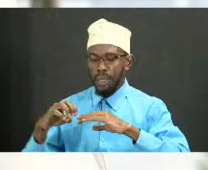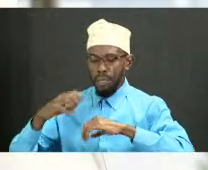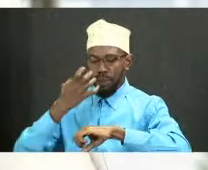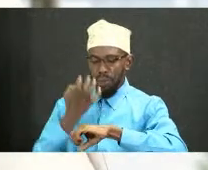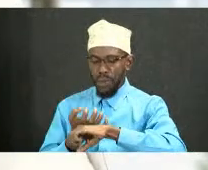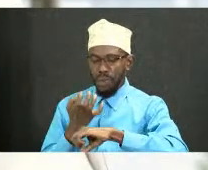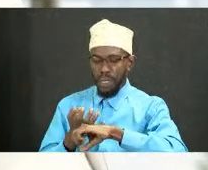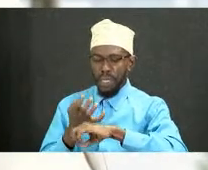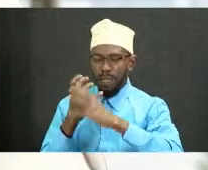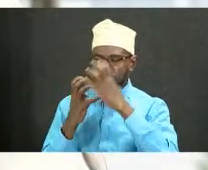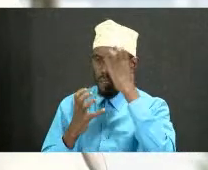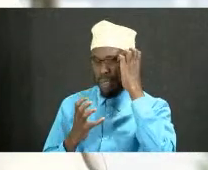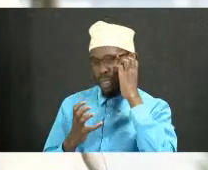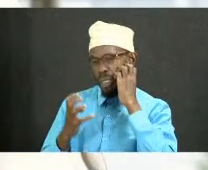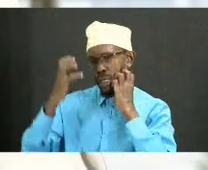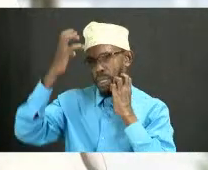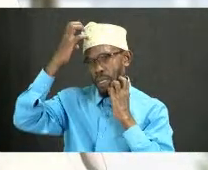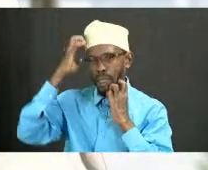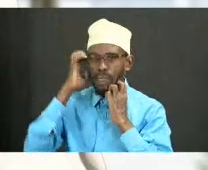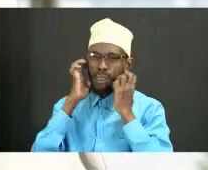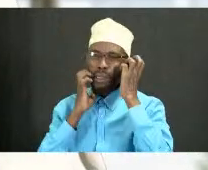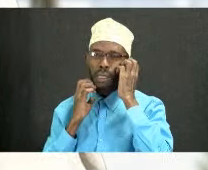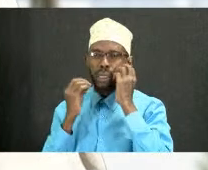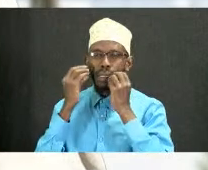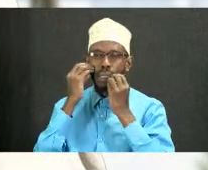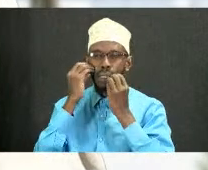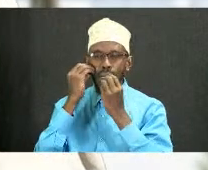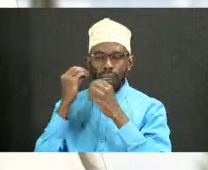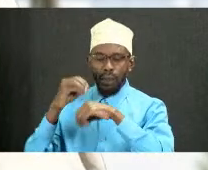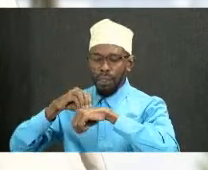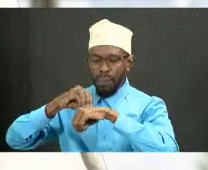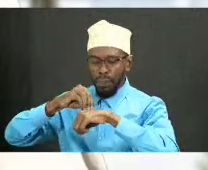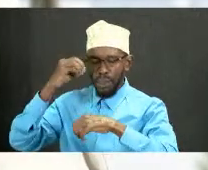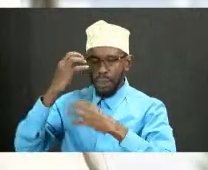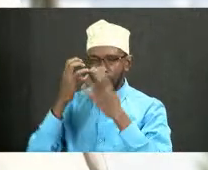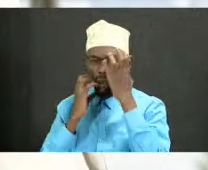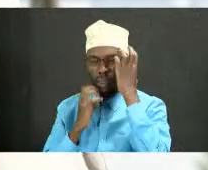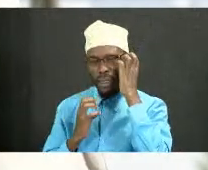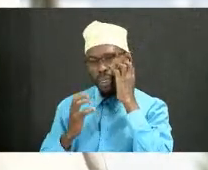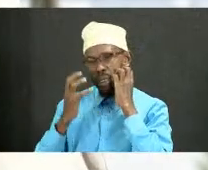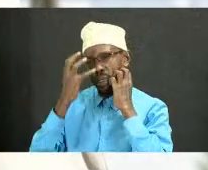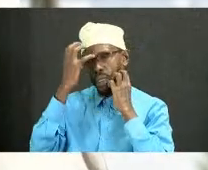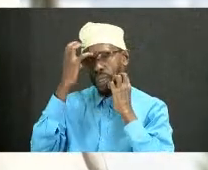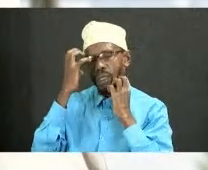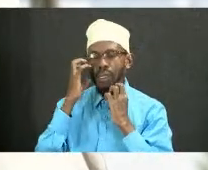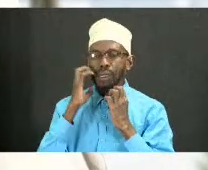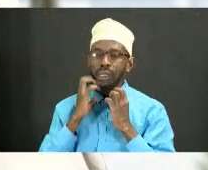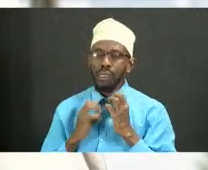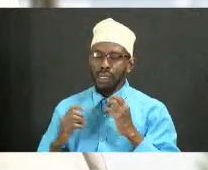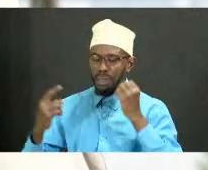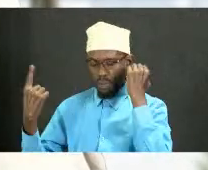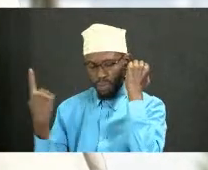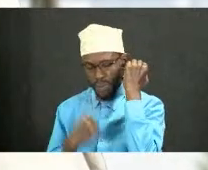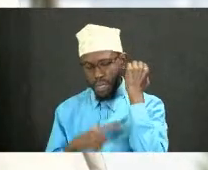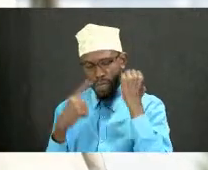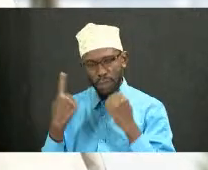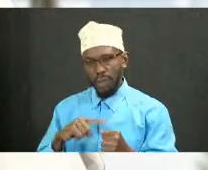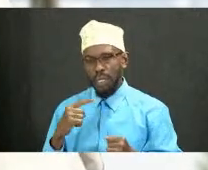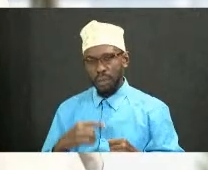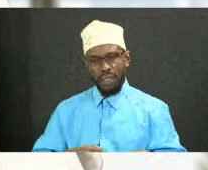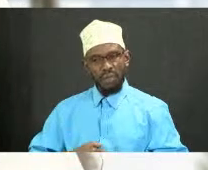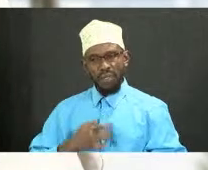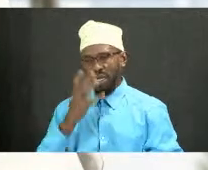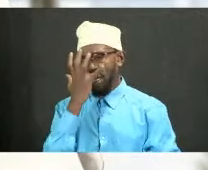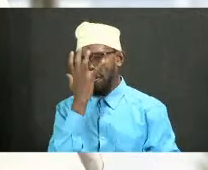shaba, kisha atakuwa akijikwaruza uso wake, nyama yake na ngozi yake ita, kila hii ndio itakuwa adhabu yake, kwa sababu